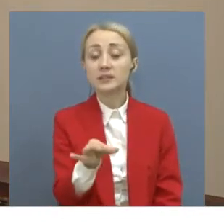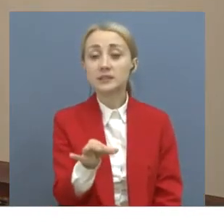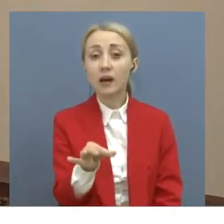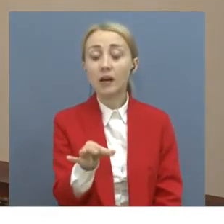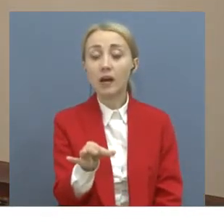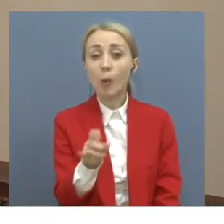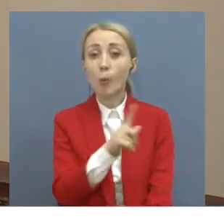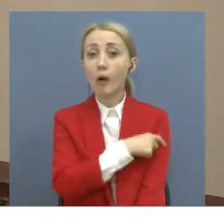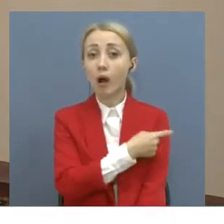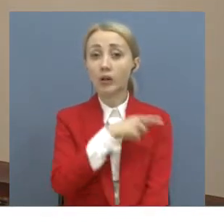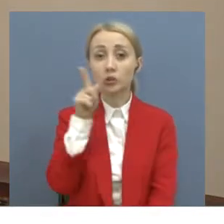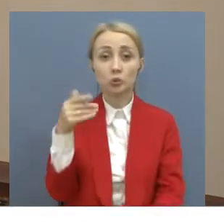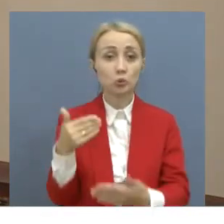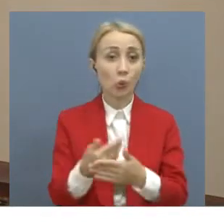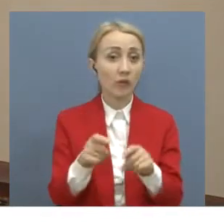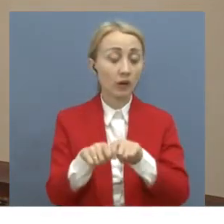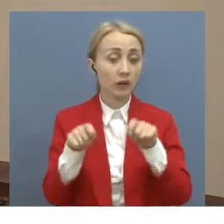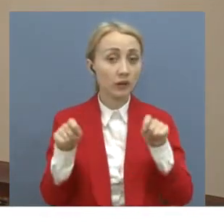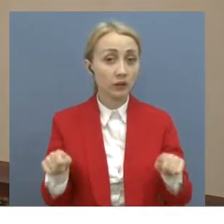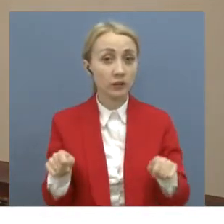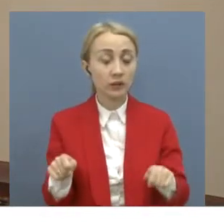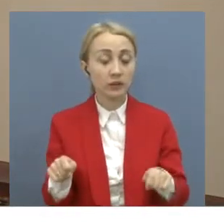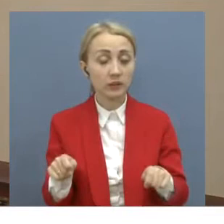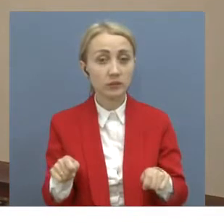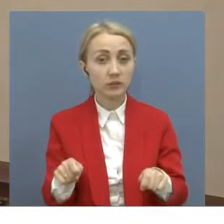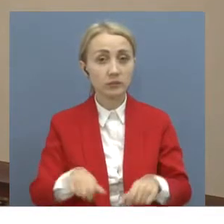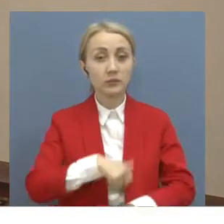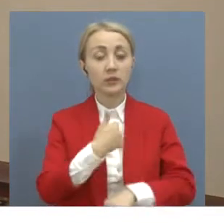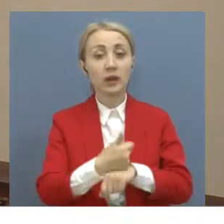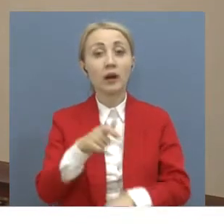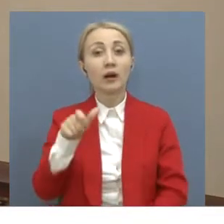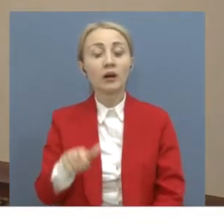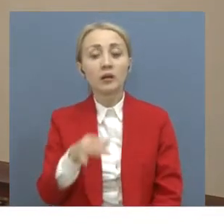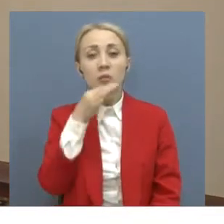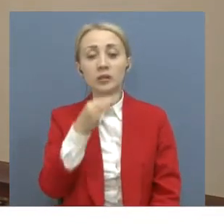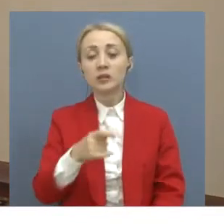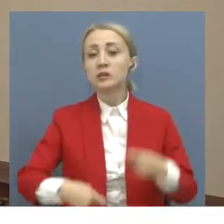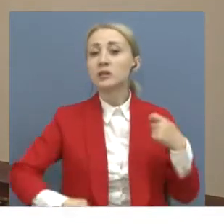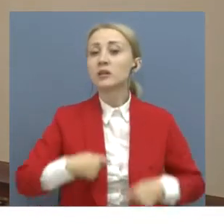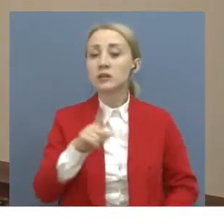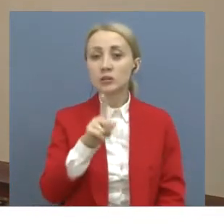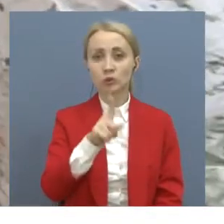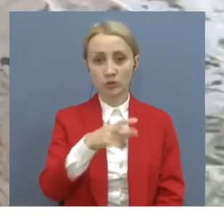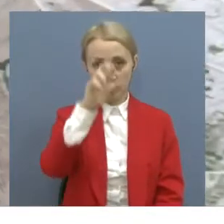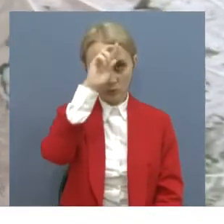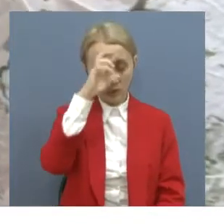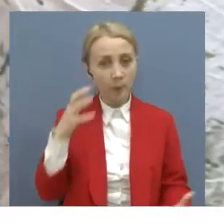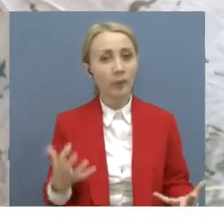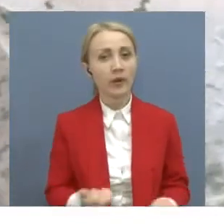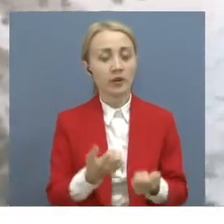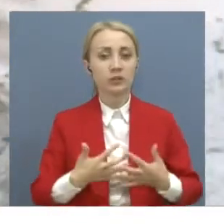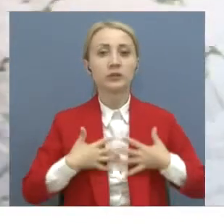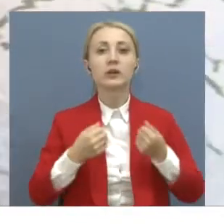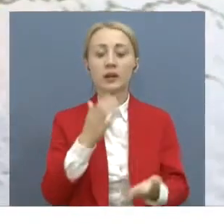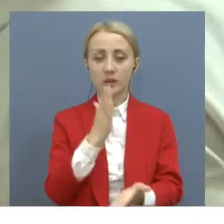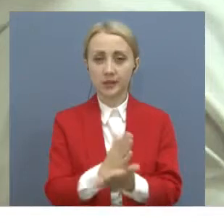ауданнан, содан бастаса, содан әбден тәлім тәрбие алып, әбден үйреніп, жоғарыларына болады. Биыл бір ауысымда